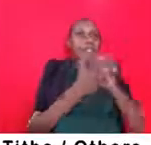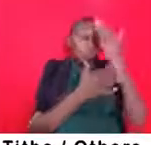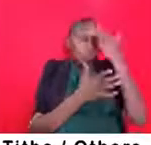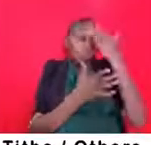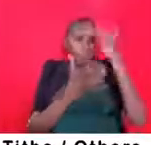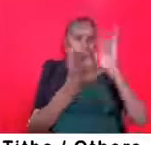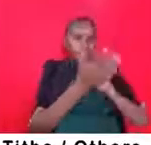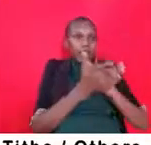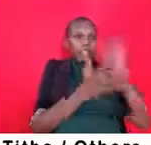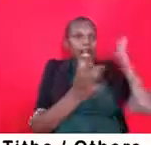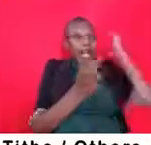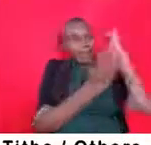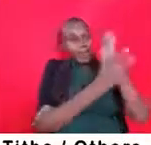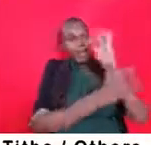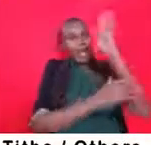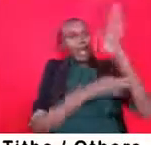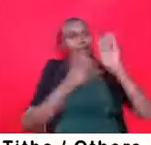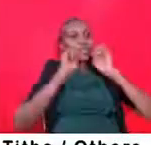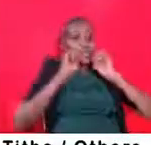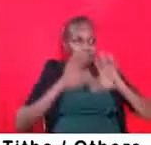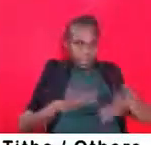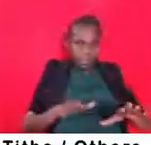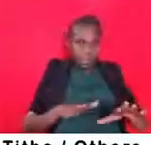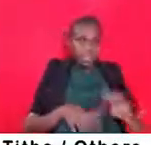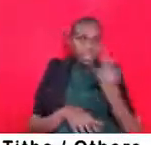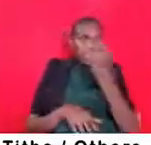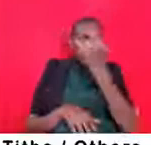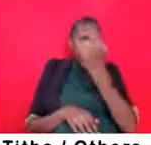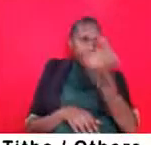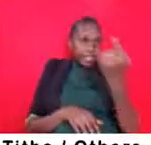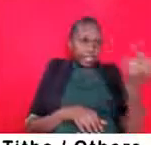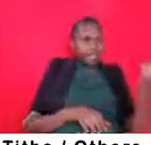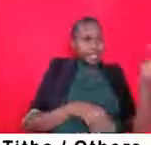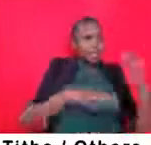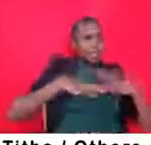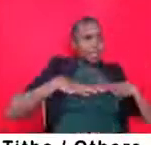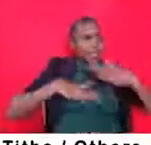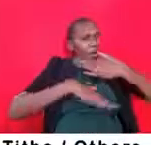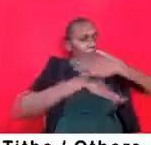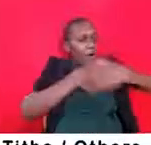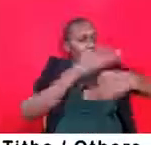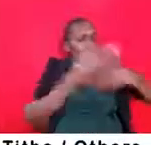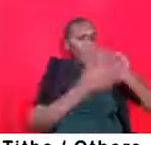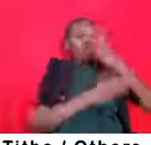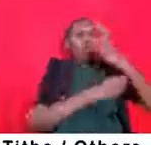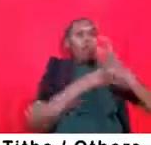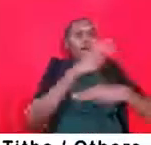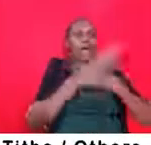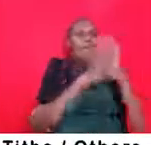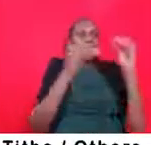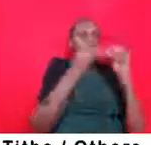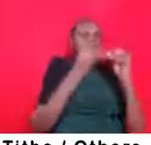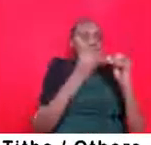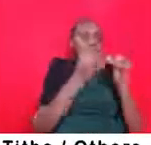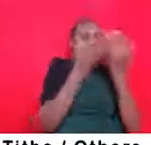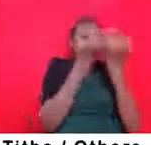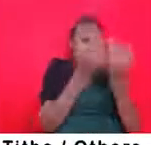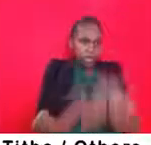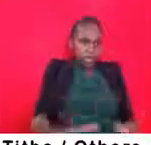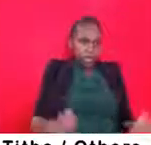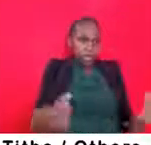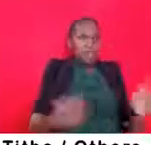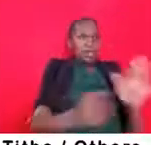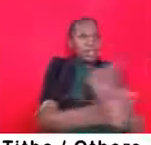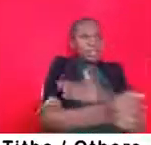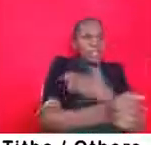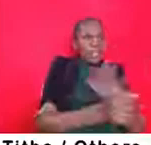kwamba Abraham alibarikiwa, kila wakati watu wote wa dunia wanapokutana Sunday school, wanaimbanga